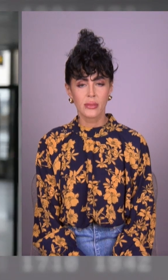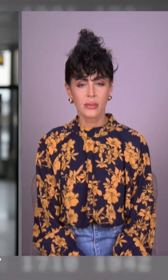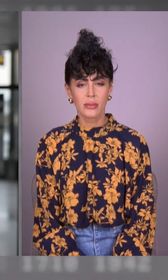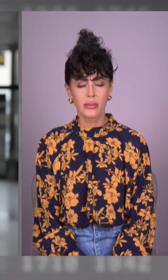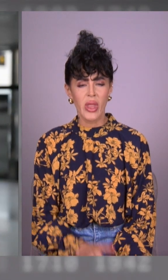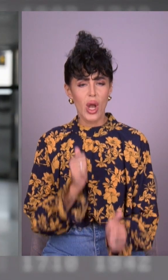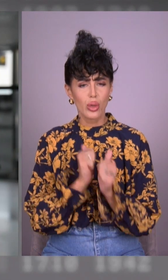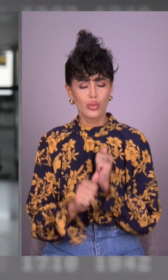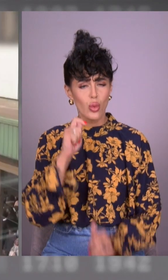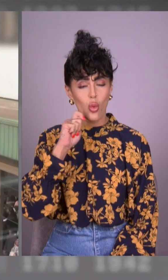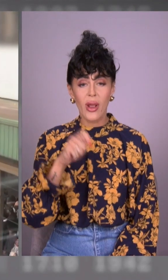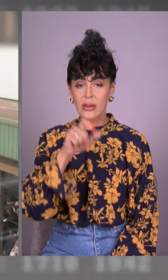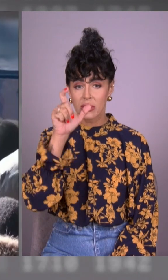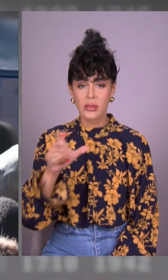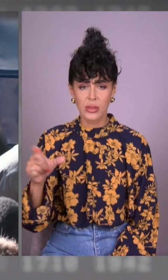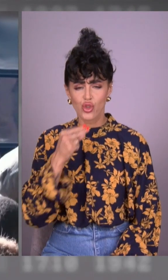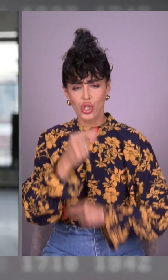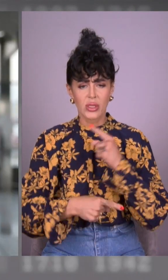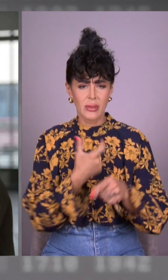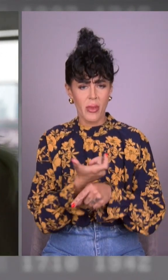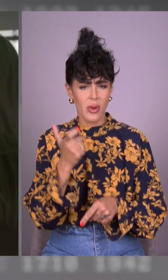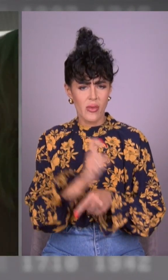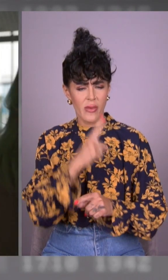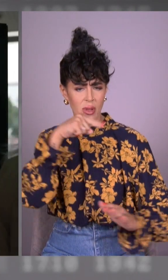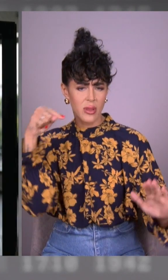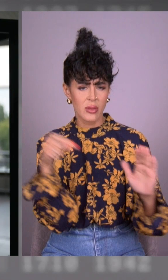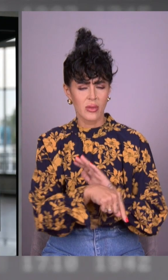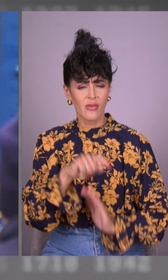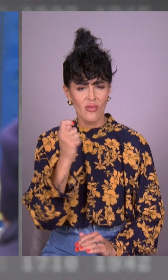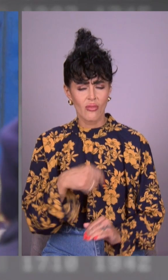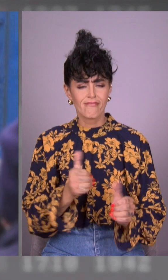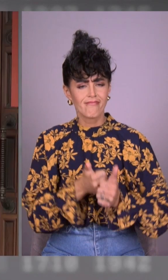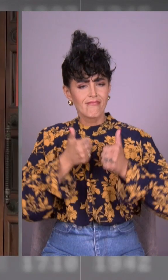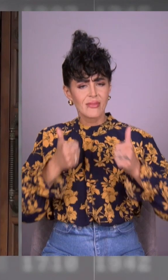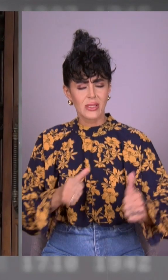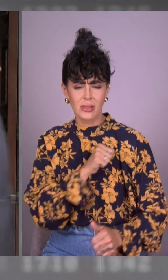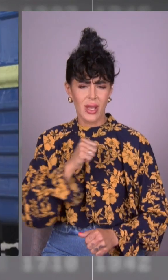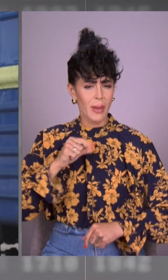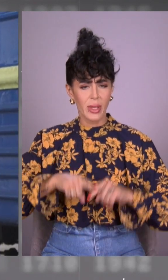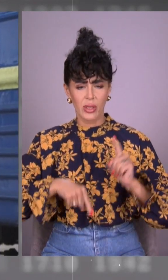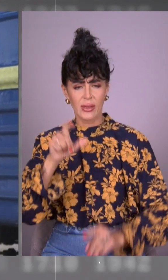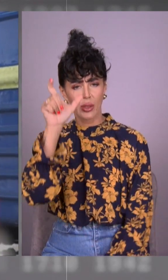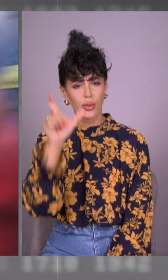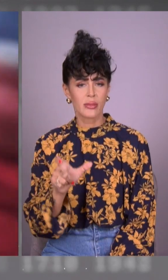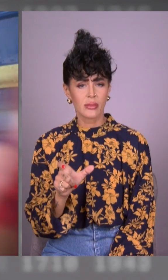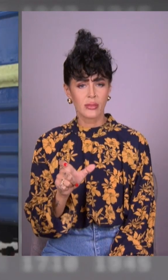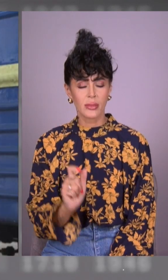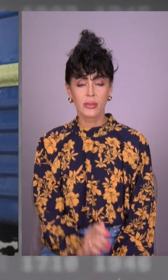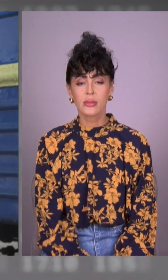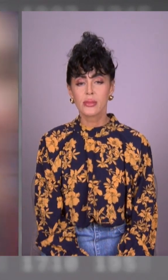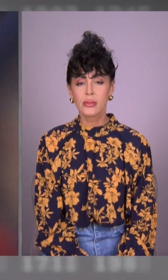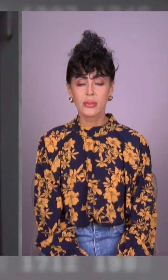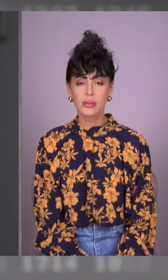Та майже кожен українець через повномасштабне вторгнення розлучився з найріднішою людиною.